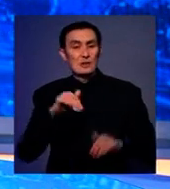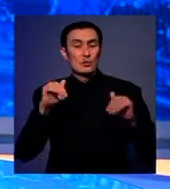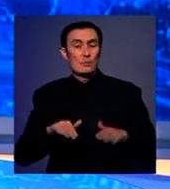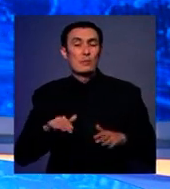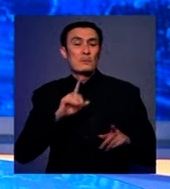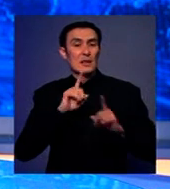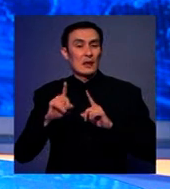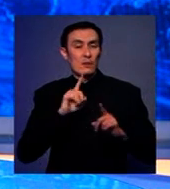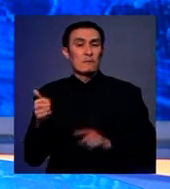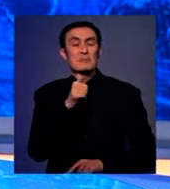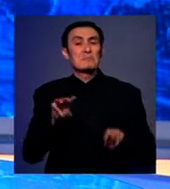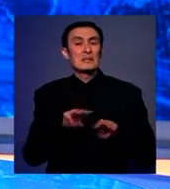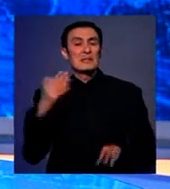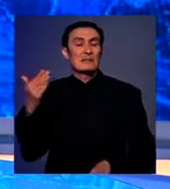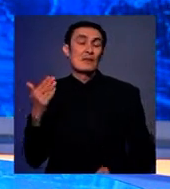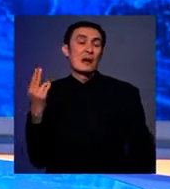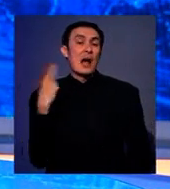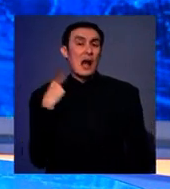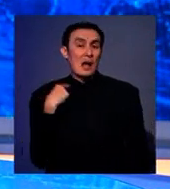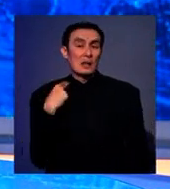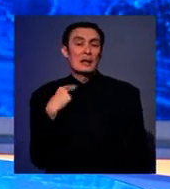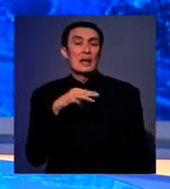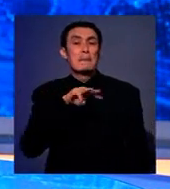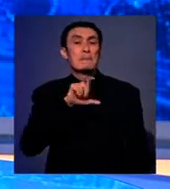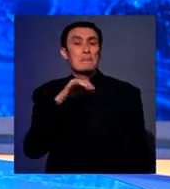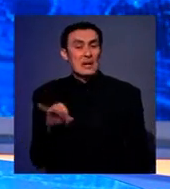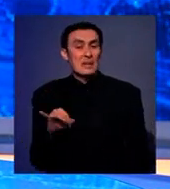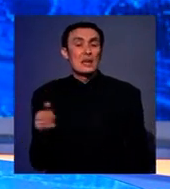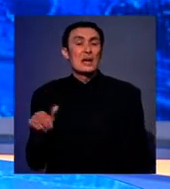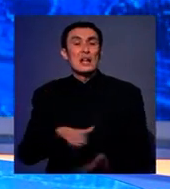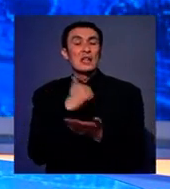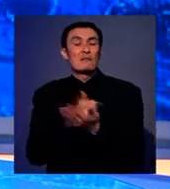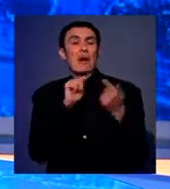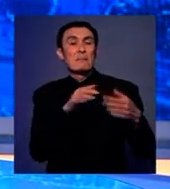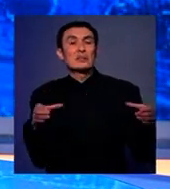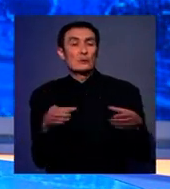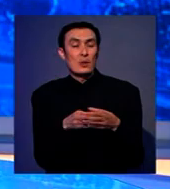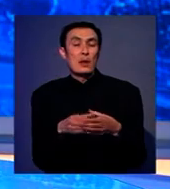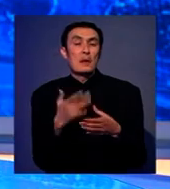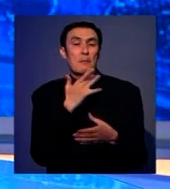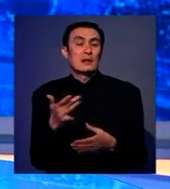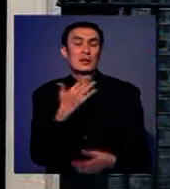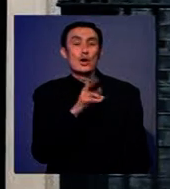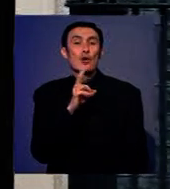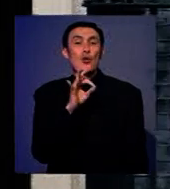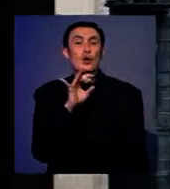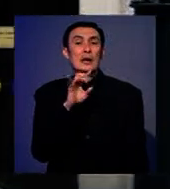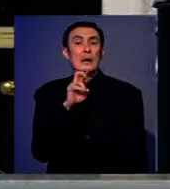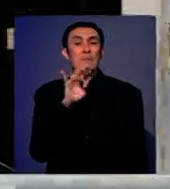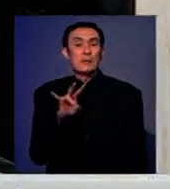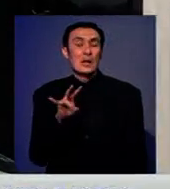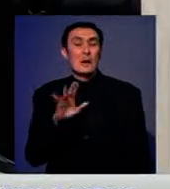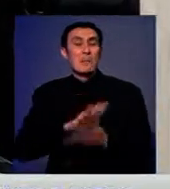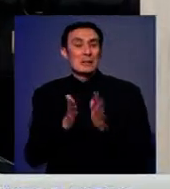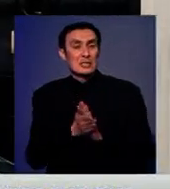по итогам переговоров между премьер-министром Соединенного Королевства Терезой Мэй и лидером оппозиционной либеристской партии Джереми Корбином. Позиция